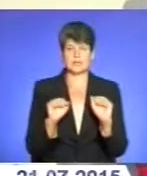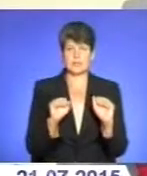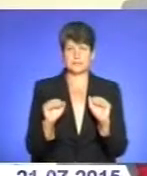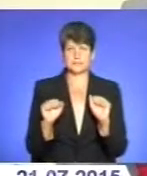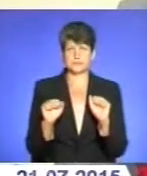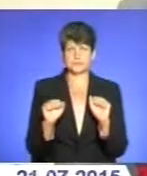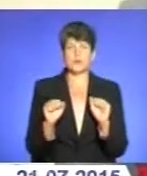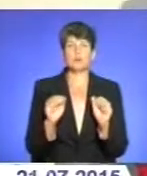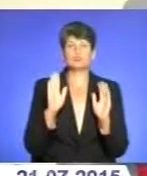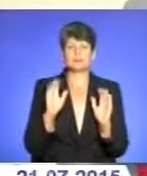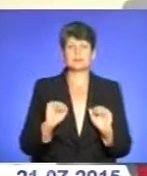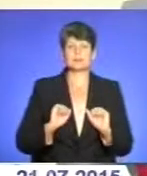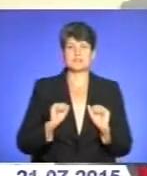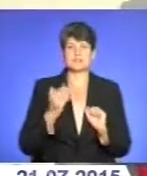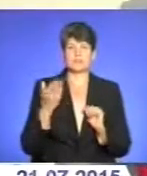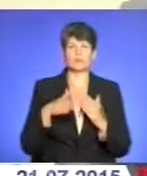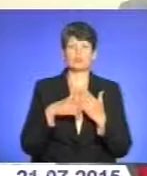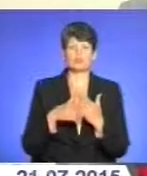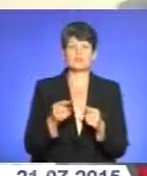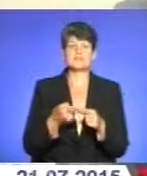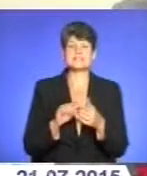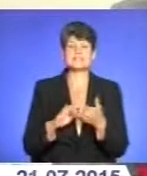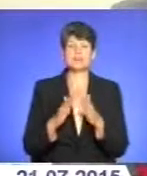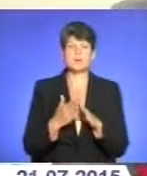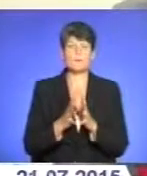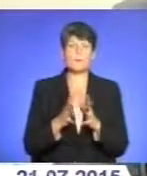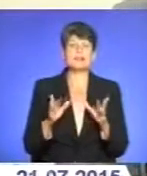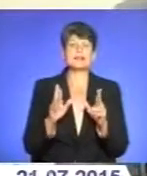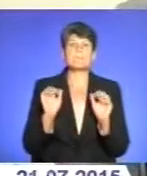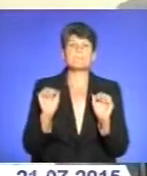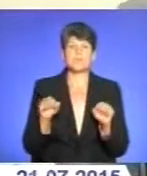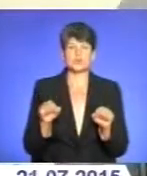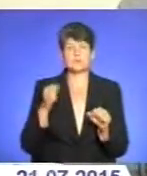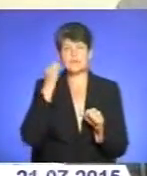Так що будемо намагатися вам допомогти в даній ситуації по максимуму, як тільки зможемо. Дякую ще раз.